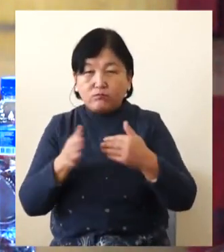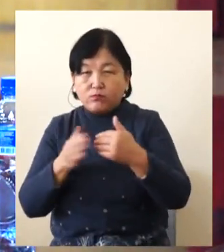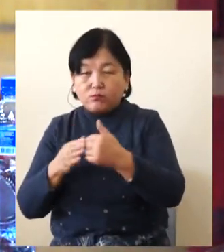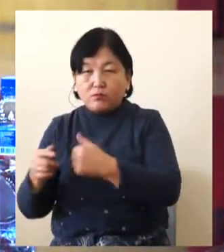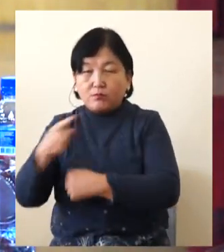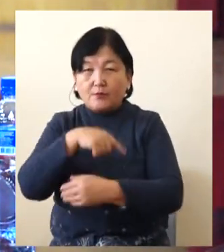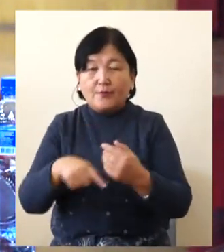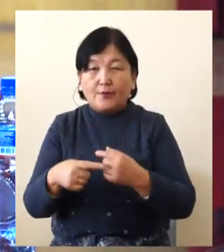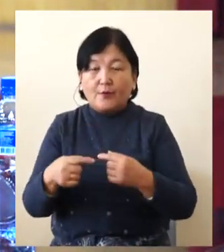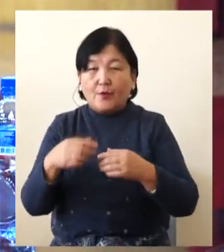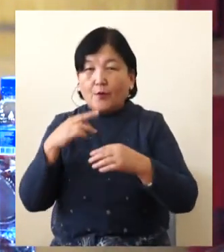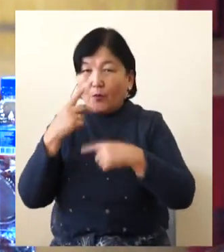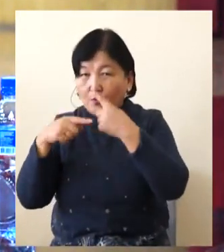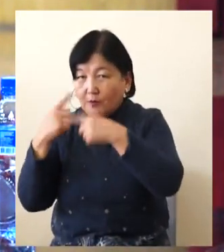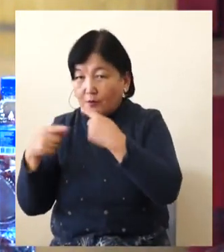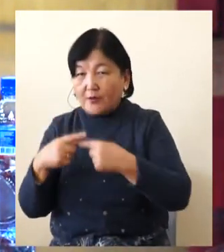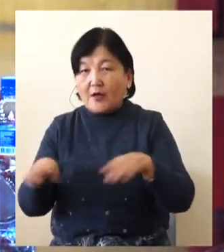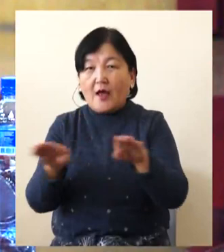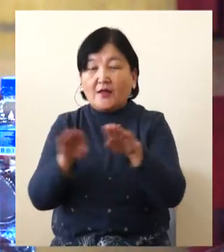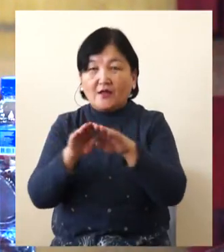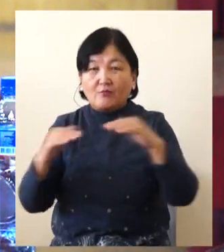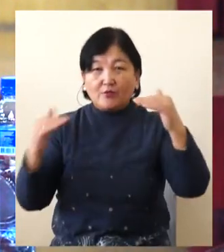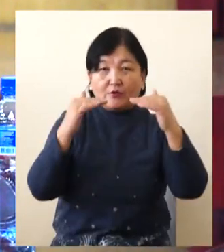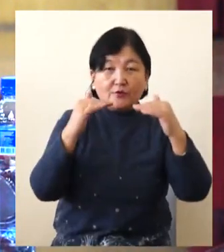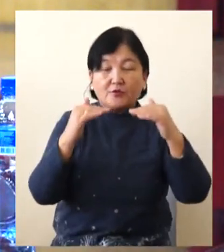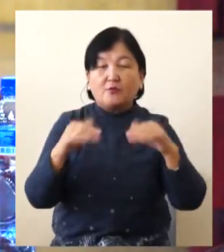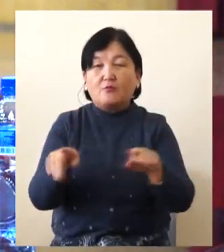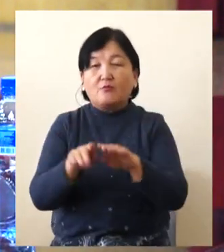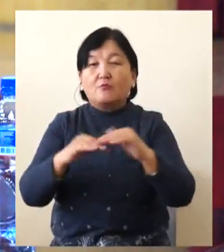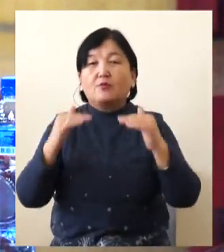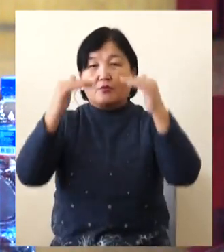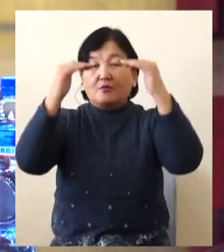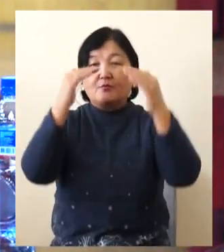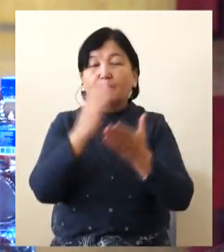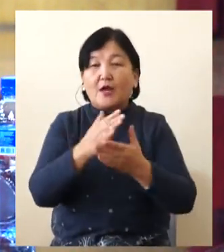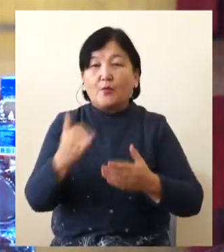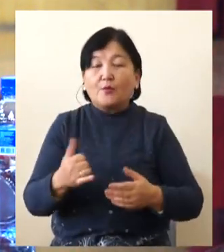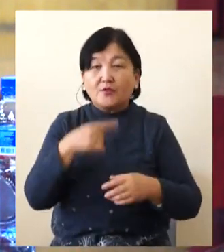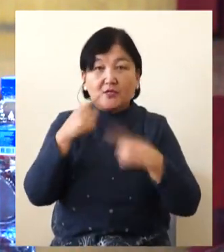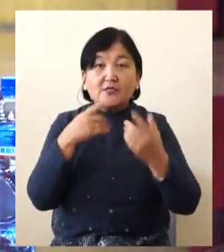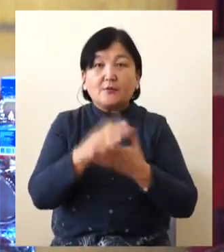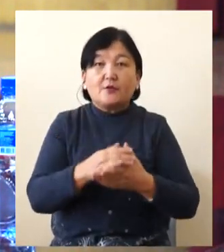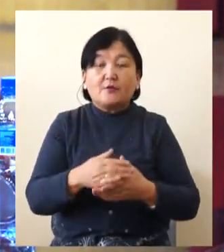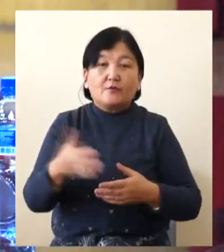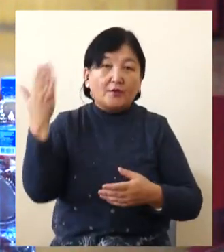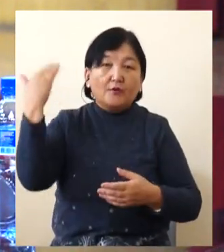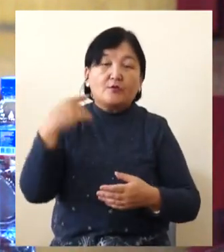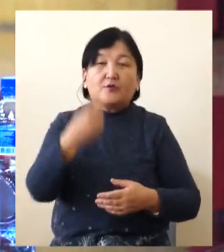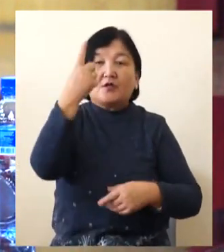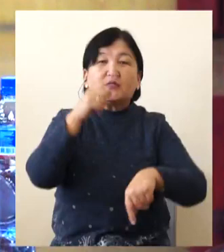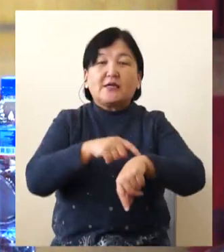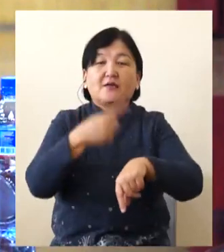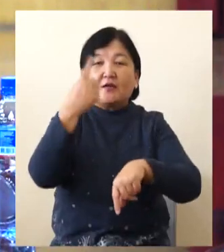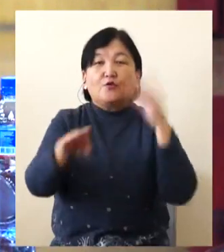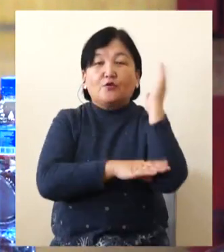хувилдан өгсөн хувилдаж адилхан болгож тохироод байна уу гэсэн асуулт тавигдсан. За дээр үйл бол бүр нэг өдөр нэг цагт хийждэг